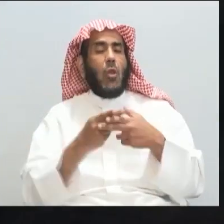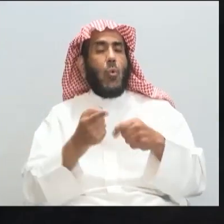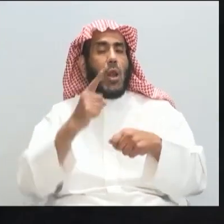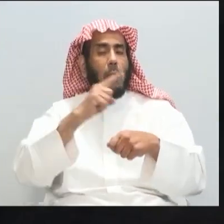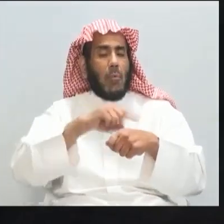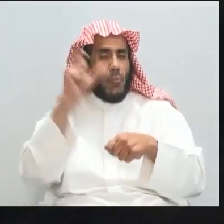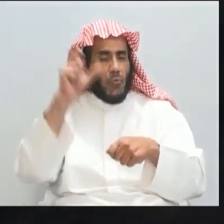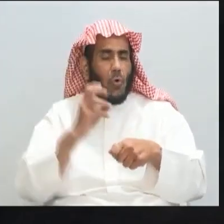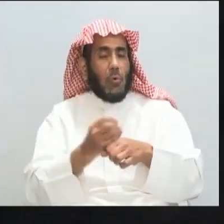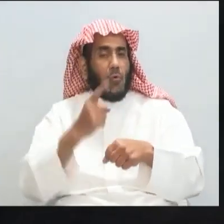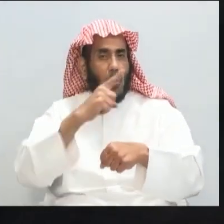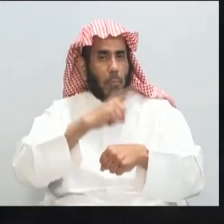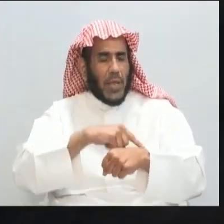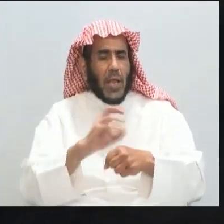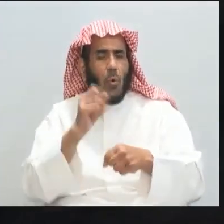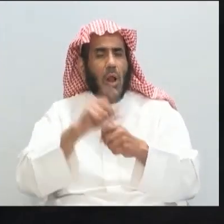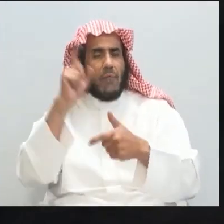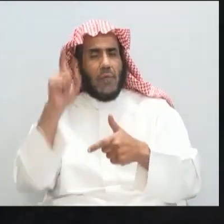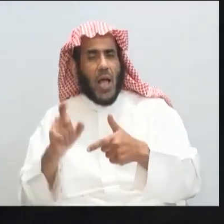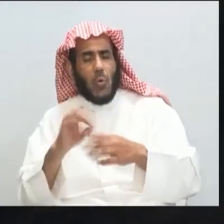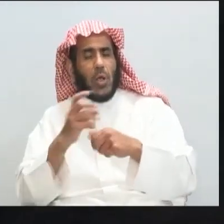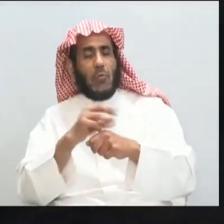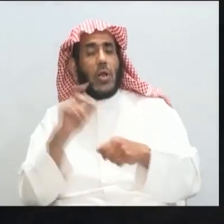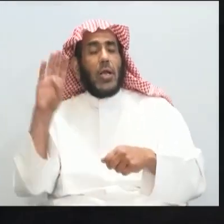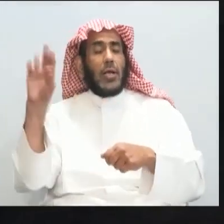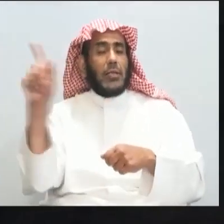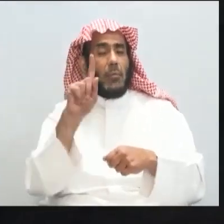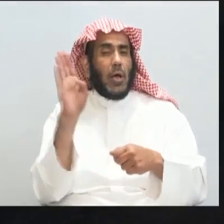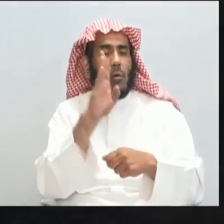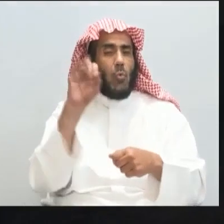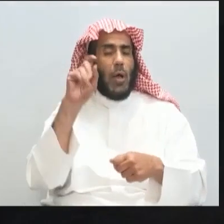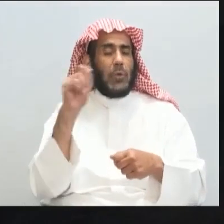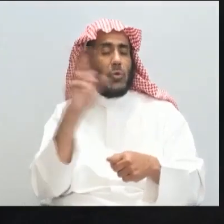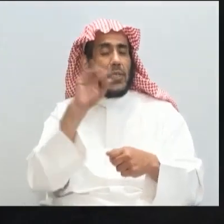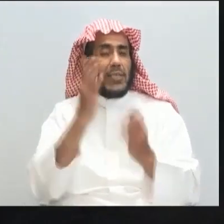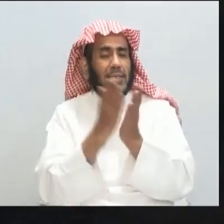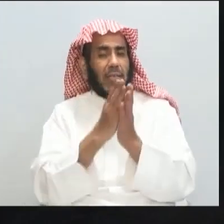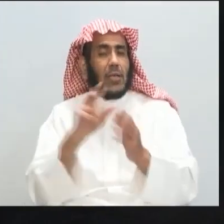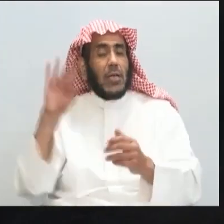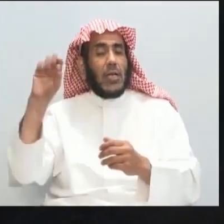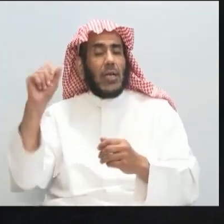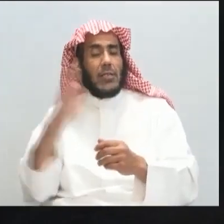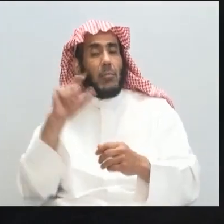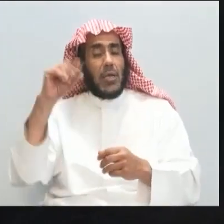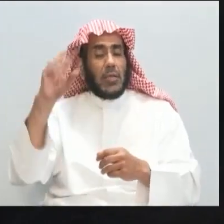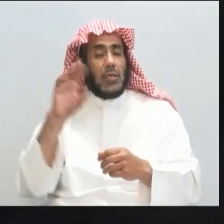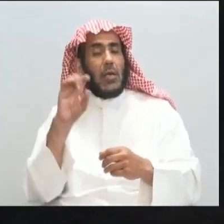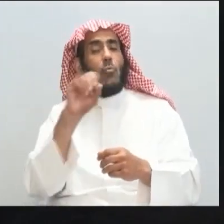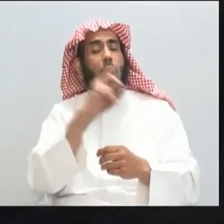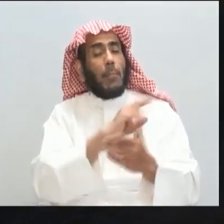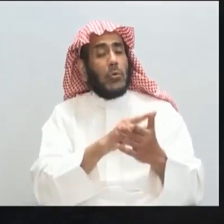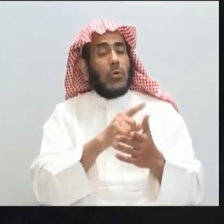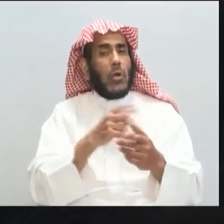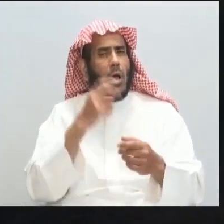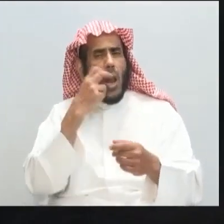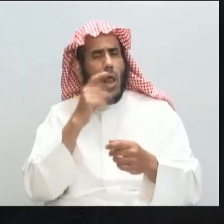والمفعول اين هو الفاعل مثلا من المفعول كتب محمد الدرس واقول كتب الدرس محمد وهنا